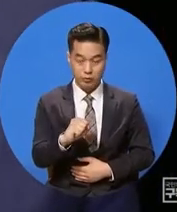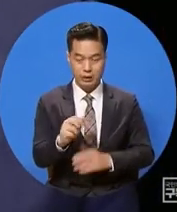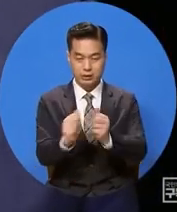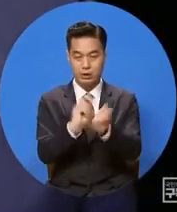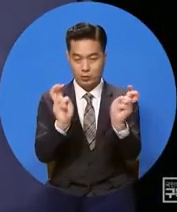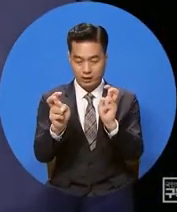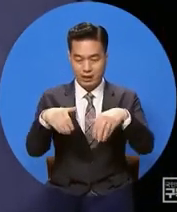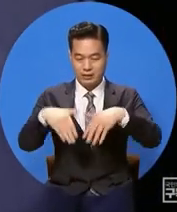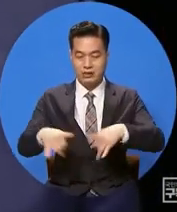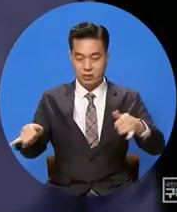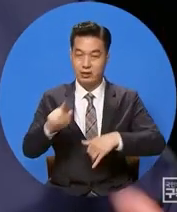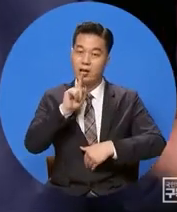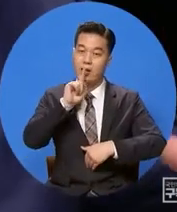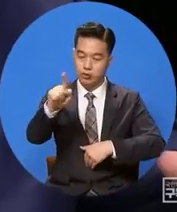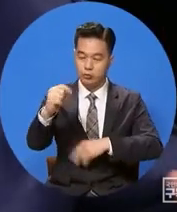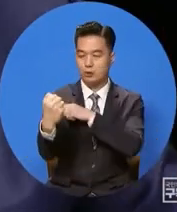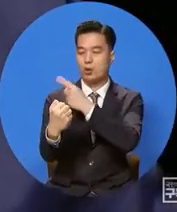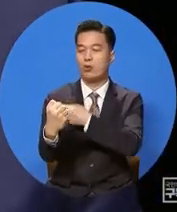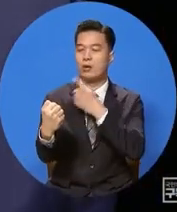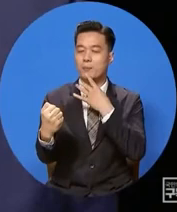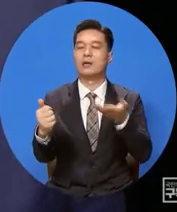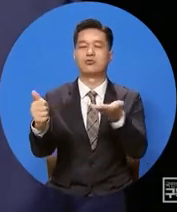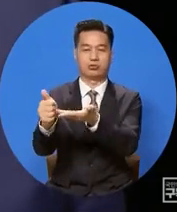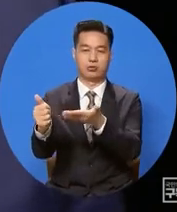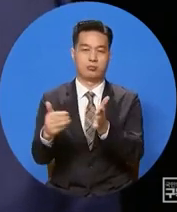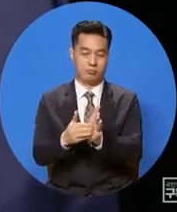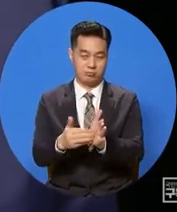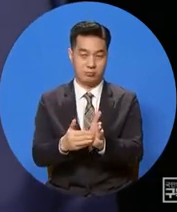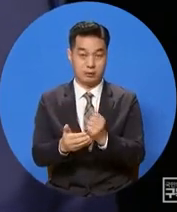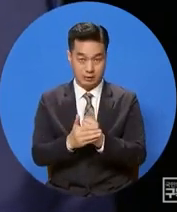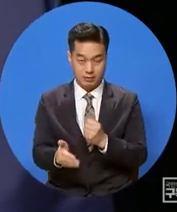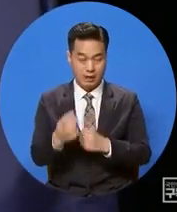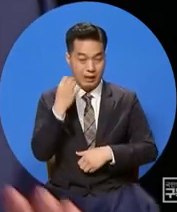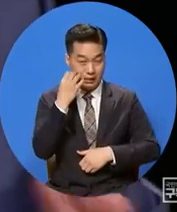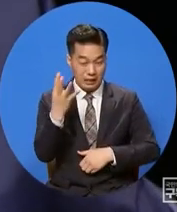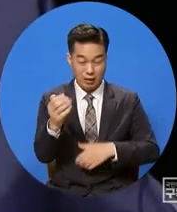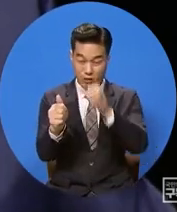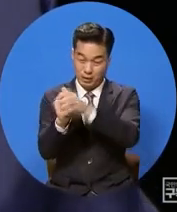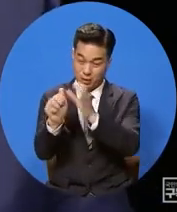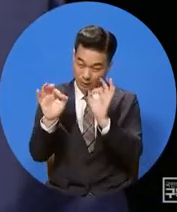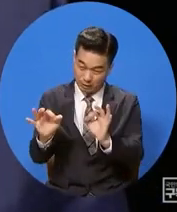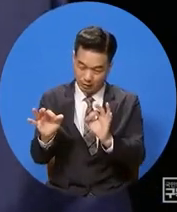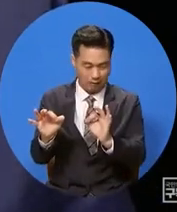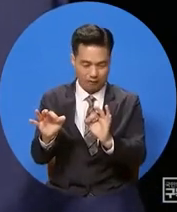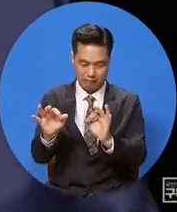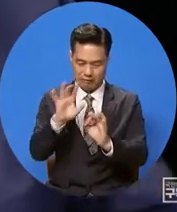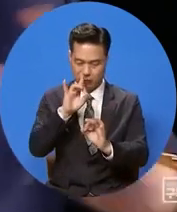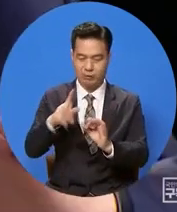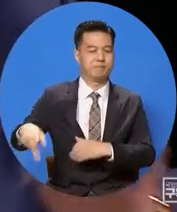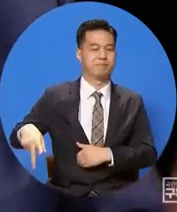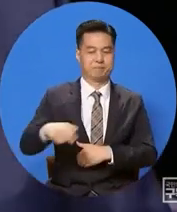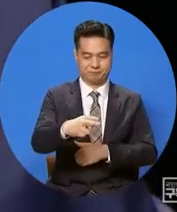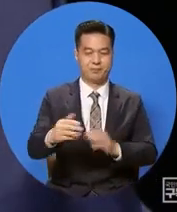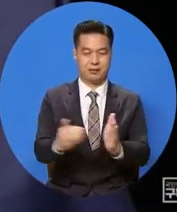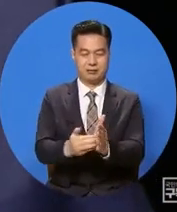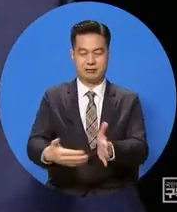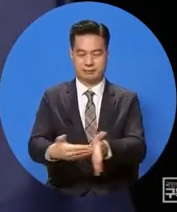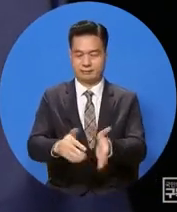증권회사 직원한테 주문을 낼 수 있는 권한만 줬는데 그거 4개월 딱 하고는 그 사람하고는 끝났고 그